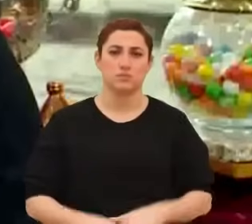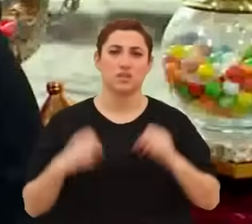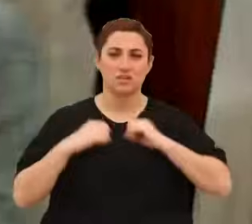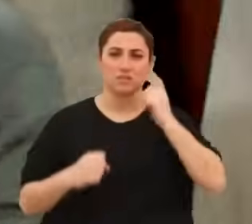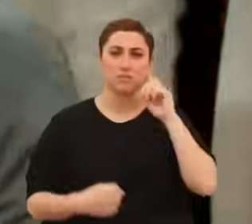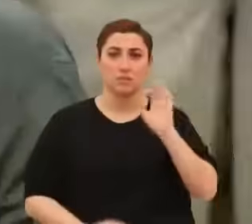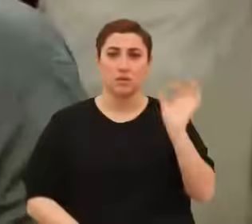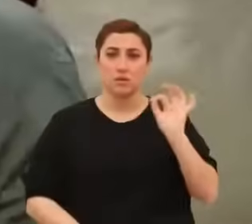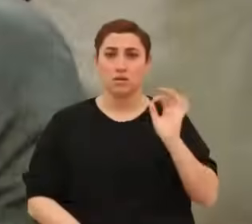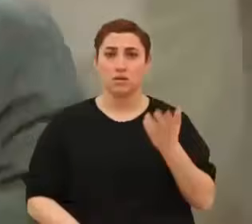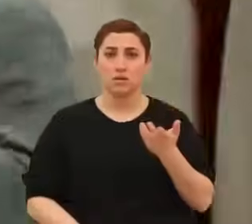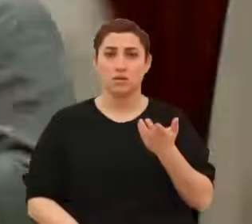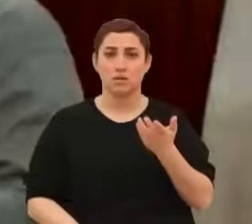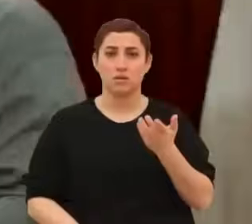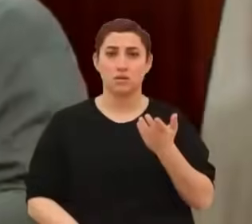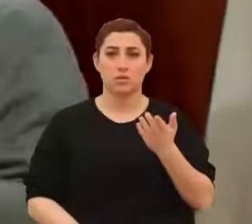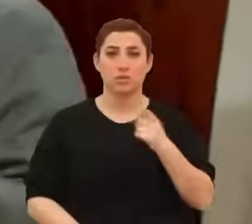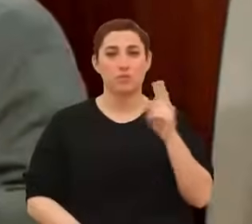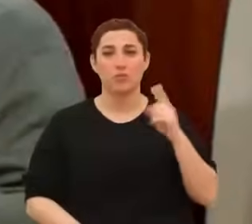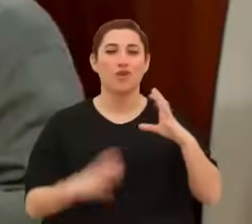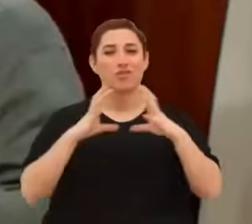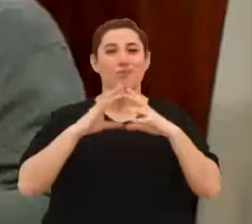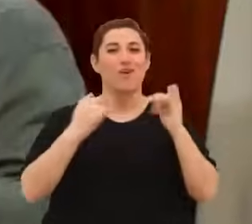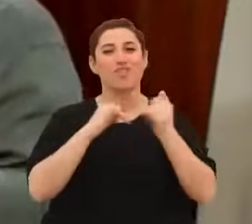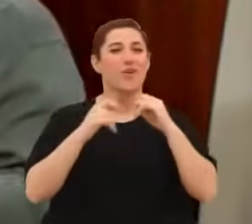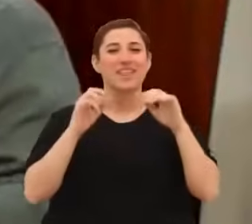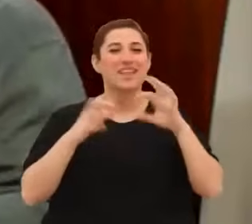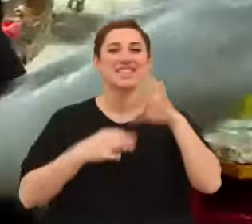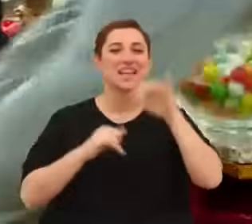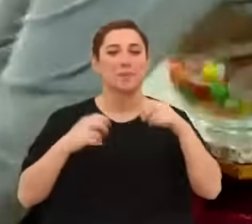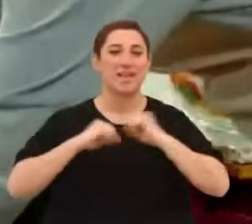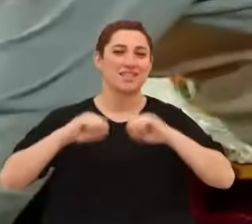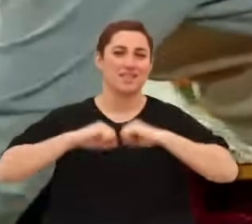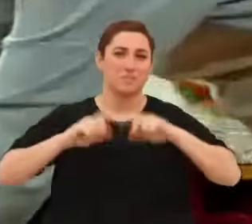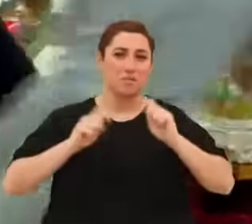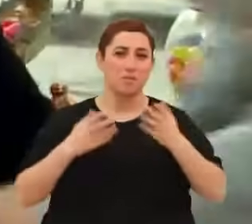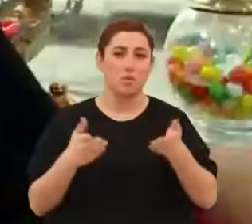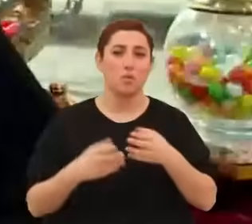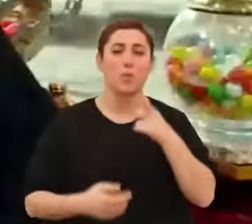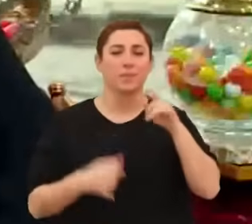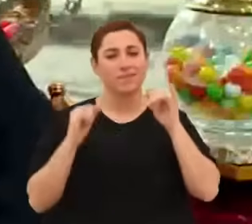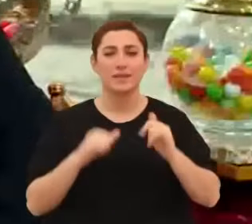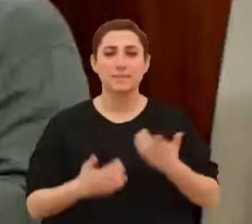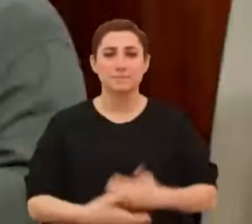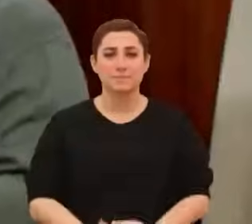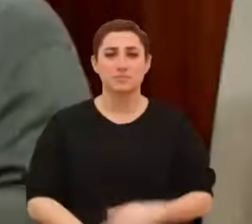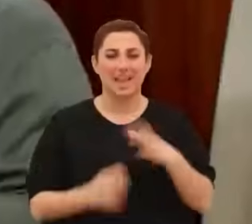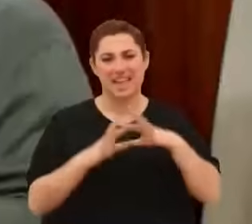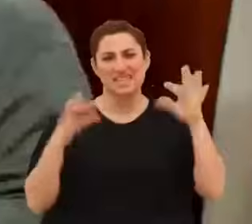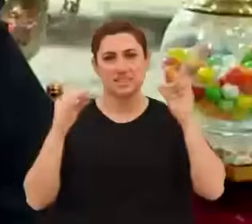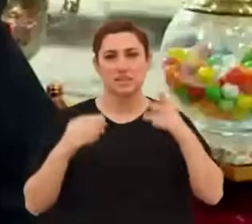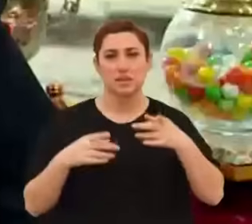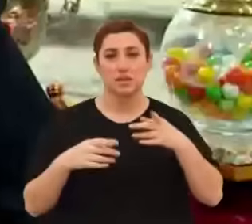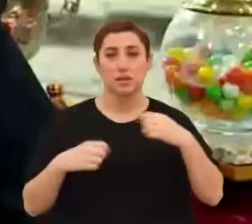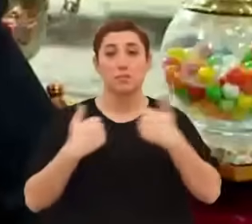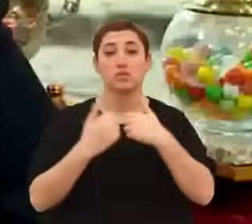Antrenman mı? Ha. Topçular gibi. Bunlar yapıyor ya böyle. Bu antrenman. Ha. Onun gibi işte. Hazırlık yapıyor.